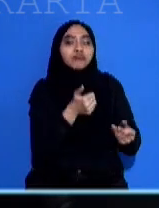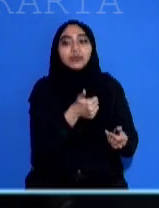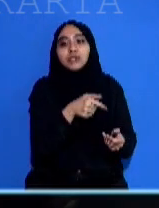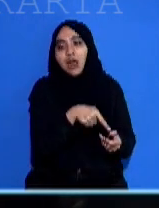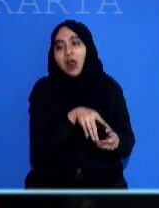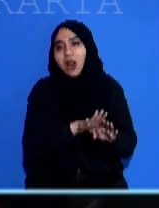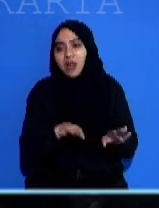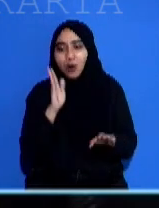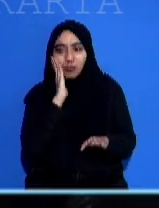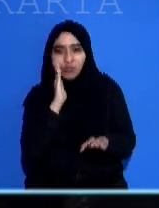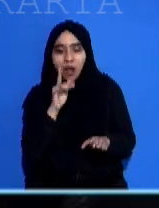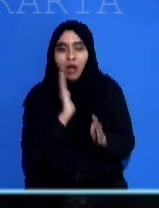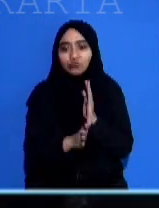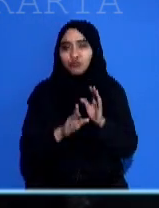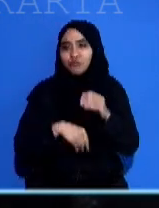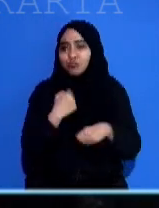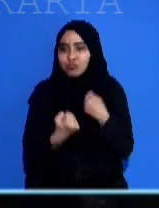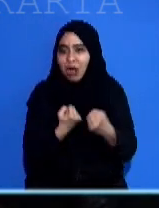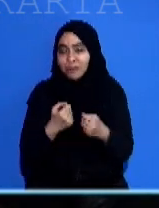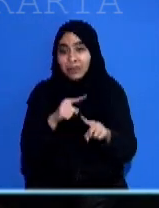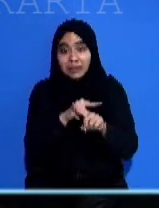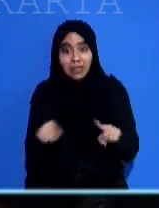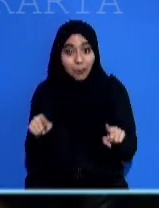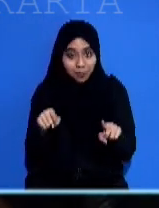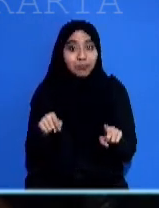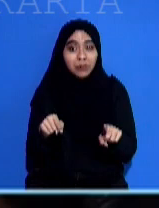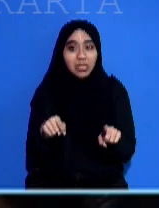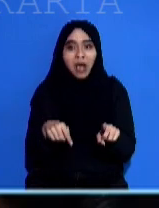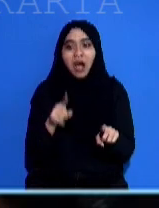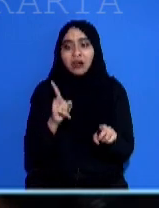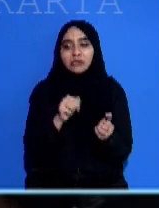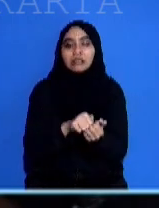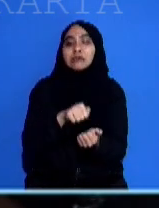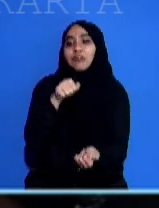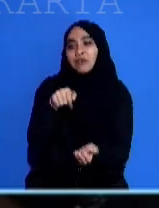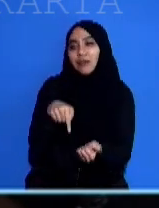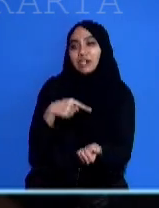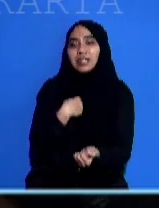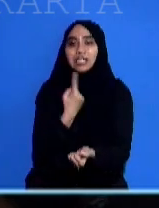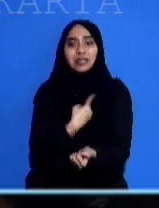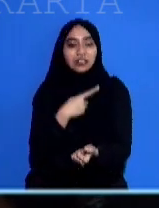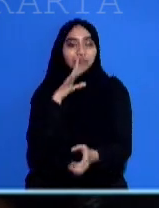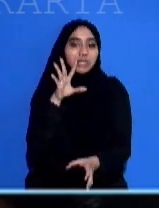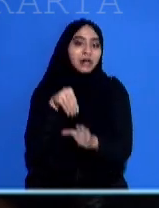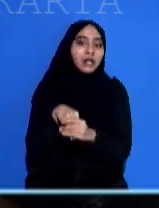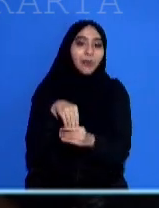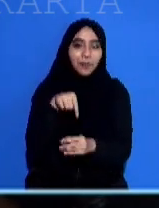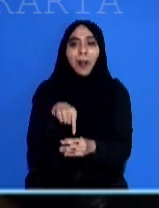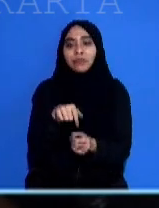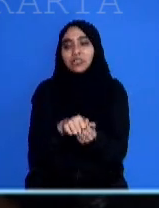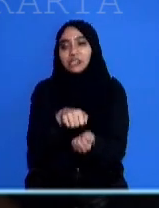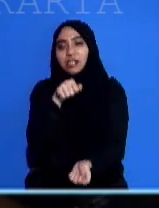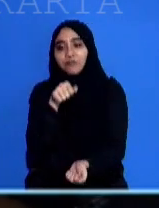anak muda yang sudah pada langsung bikin usaha sendiri tanpa ee menghargai Ad yang namanya sertifikat Nah kita di sini hadir untuk ada